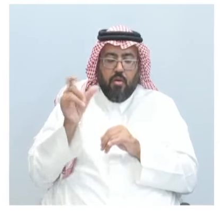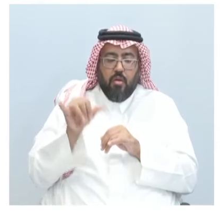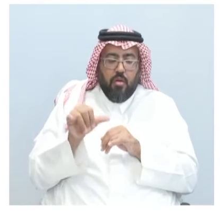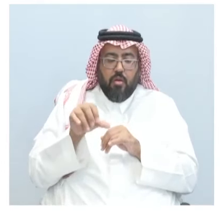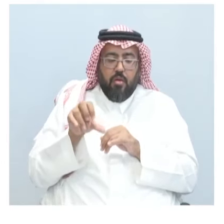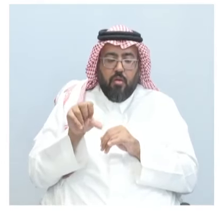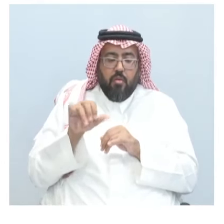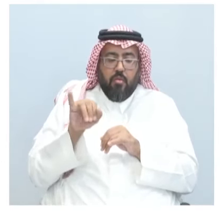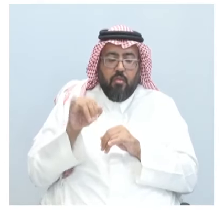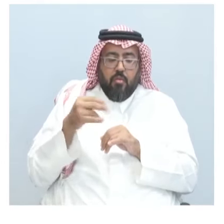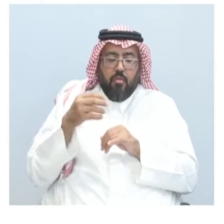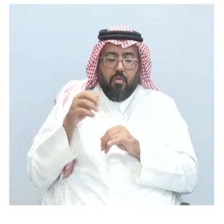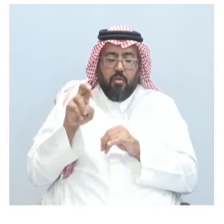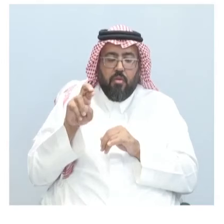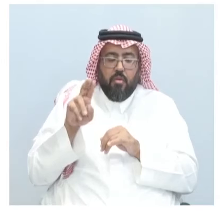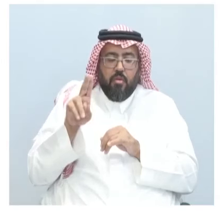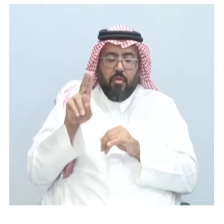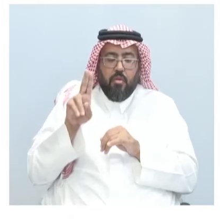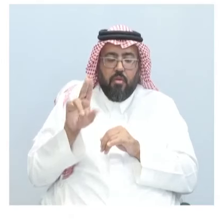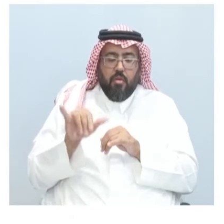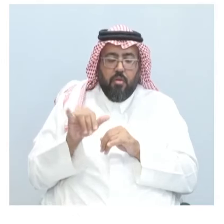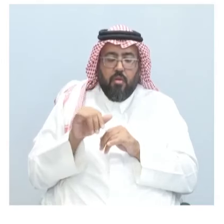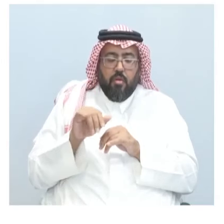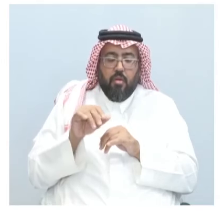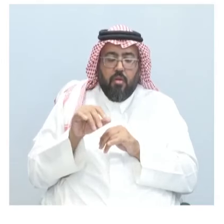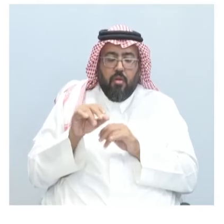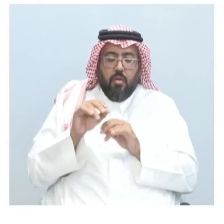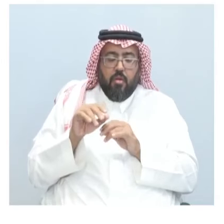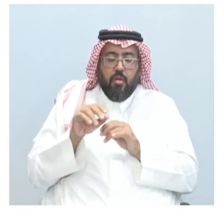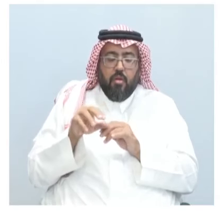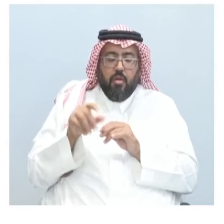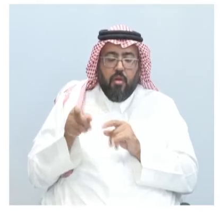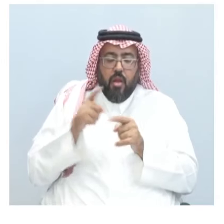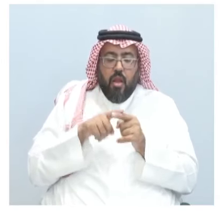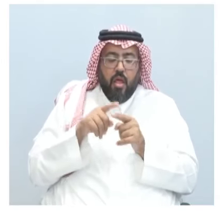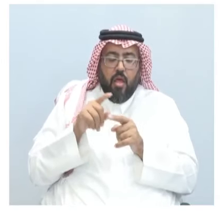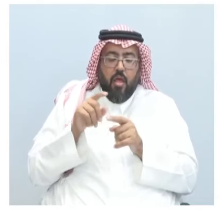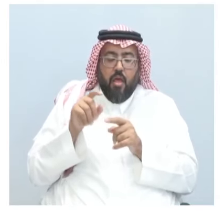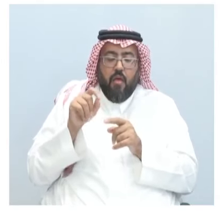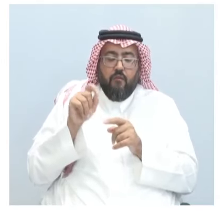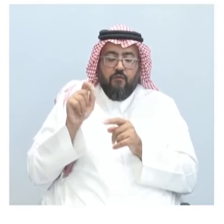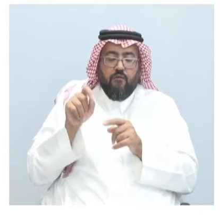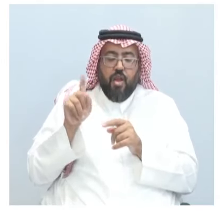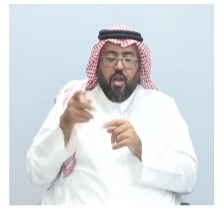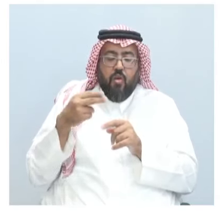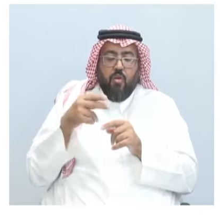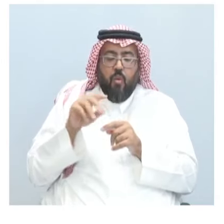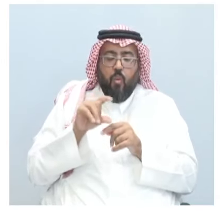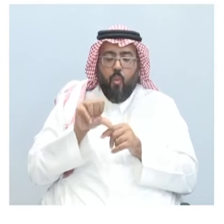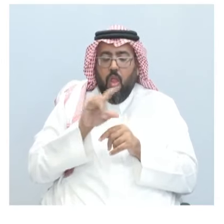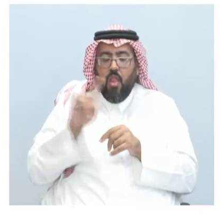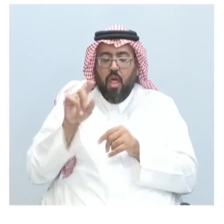قلنا ننتبه لهذه الكلمه ولا تنيا في ذكري اي ولا تضعف ولا